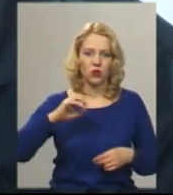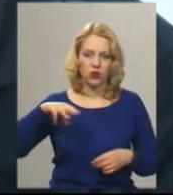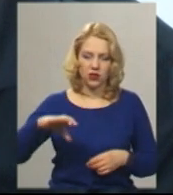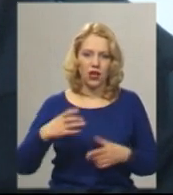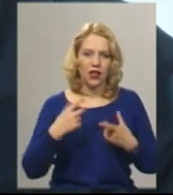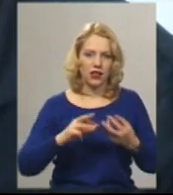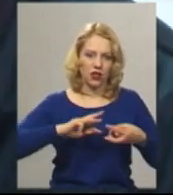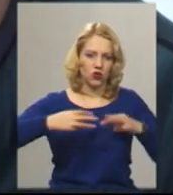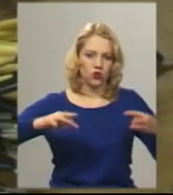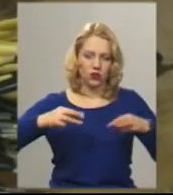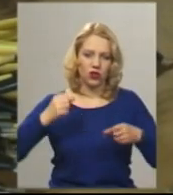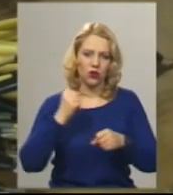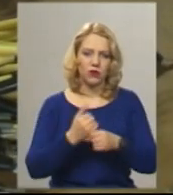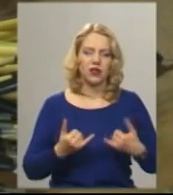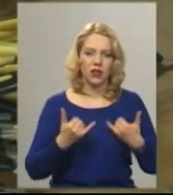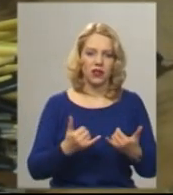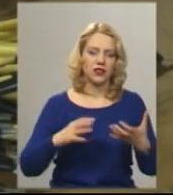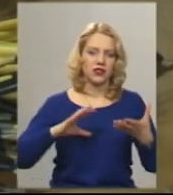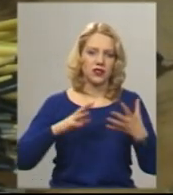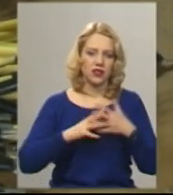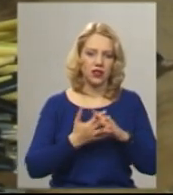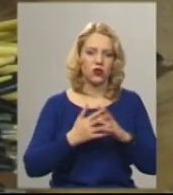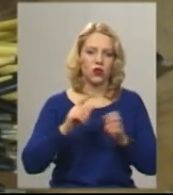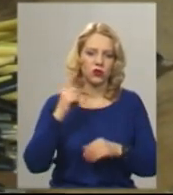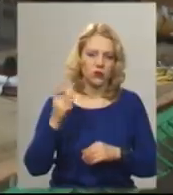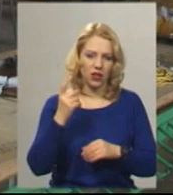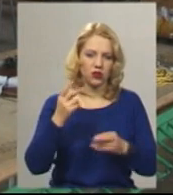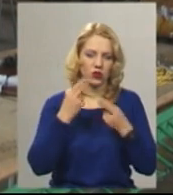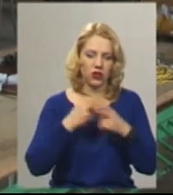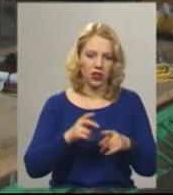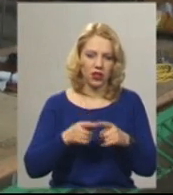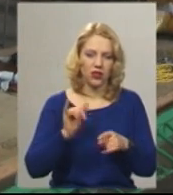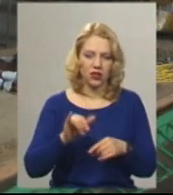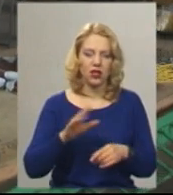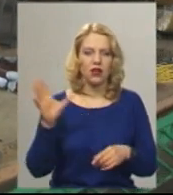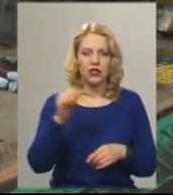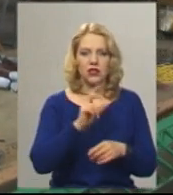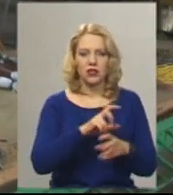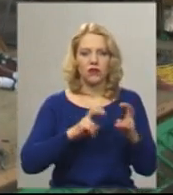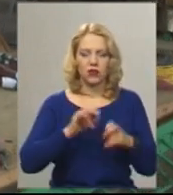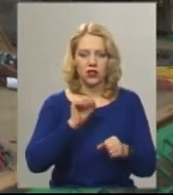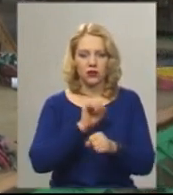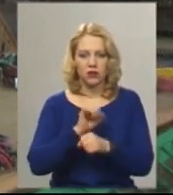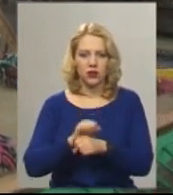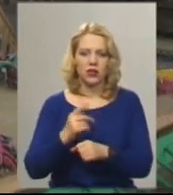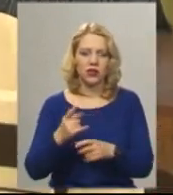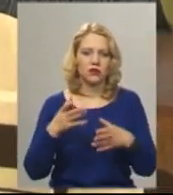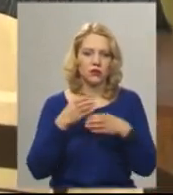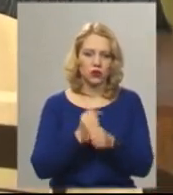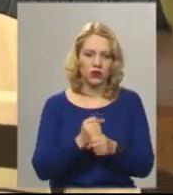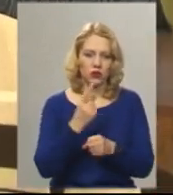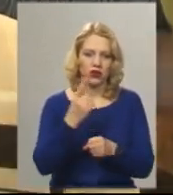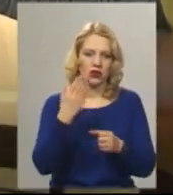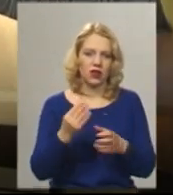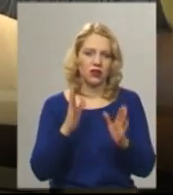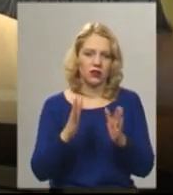жгути для сільськогосподарської техніки. Та заводи, які ці жгути купляли, зупинилися. Робочий тиждень на підприємстві скоротився до одного робочого дня.